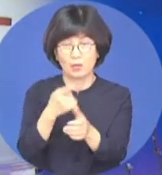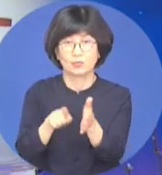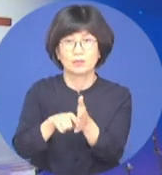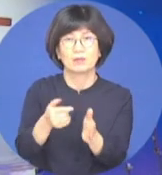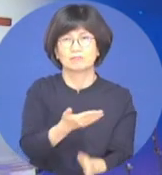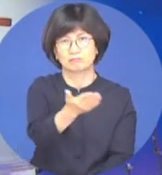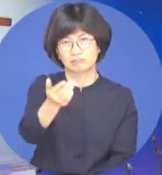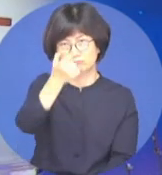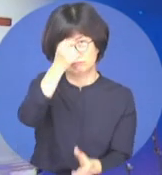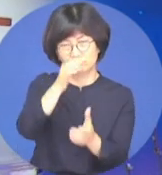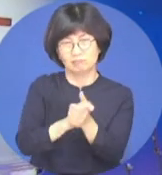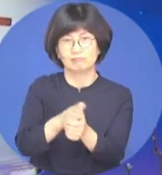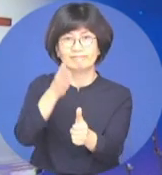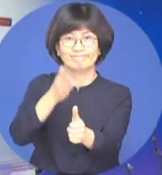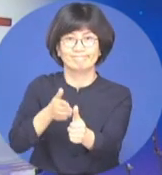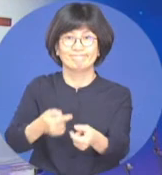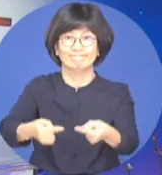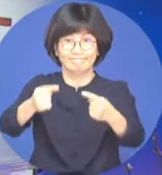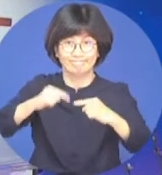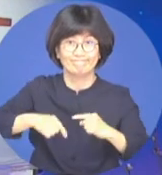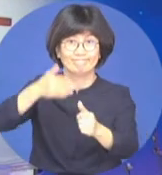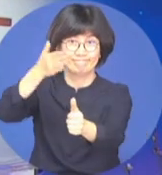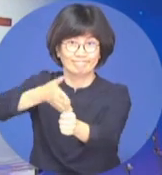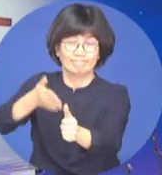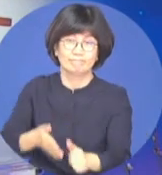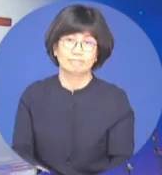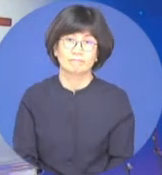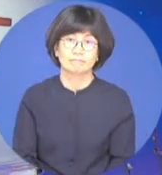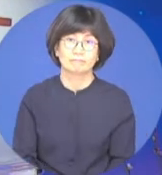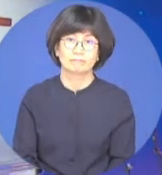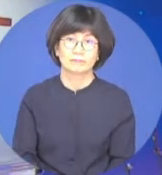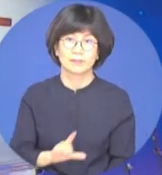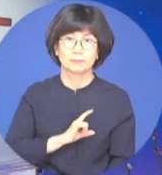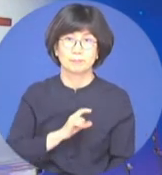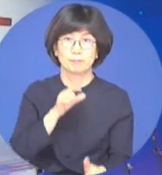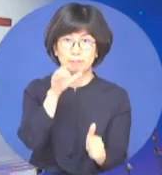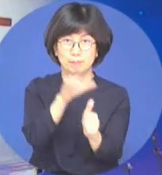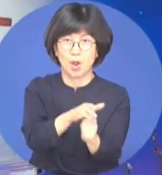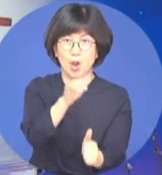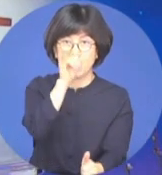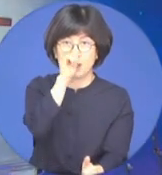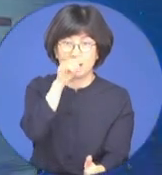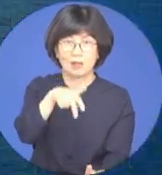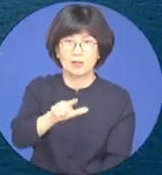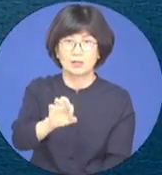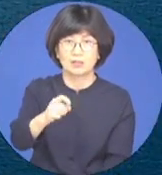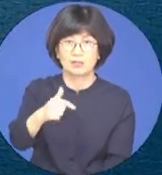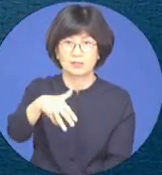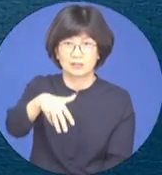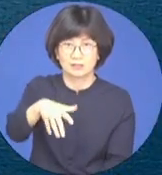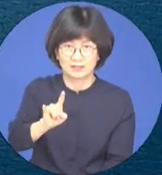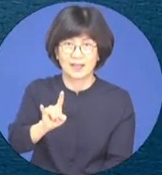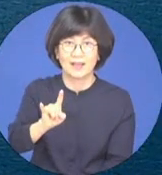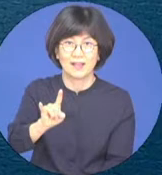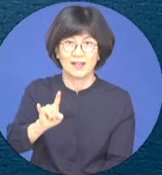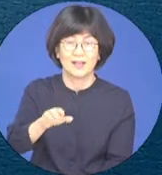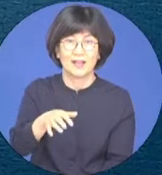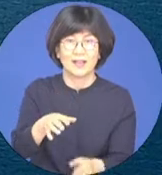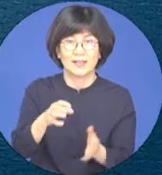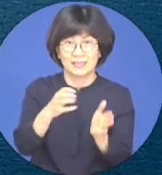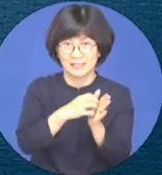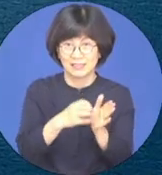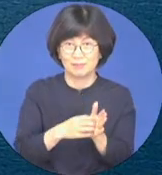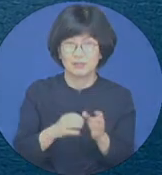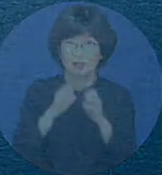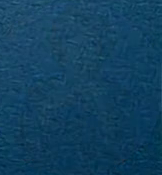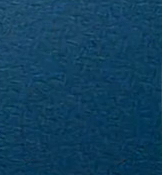또 함께 해주시기를 바랍니다. 임명이 있습니다. 정은채 권사님, 이슬비 전도팀 등려한 가정이